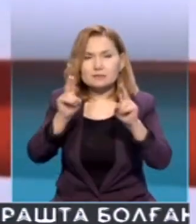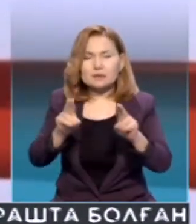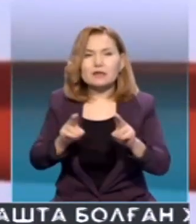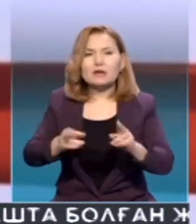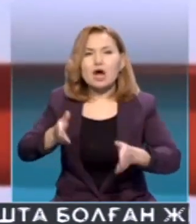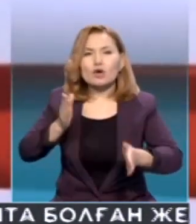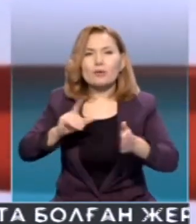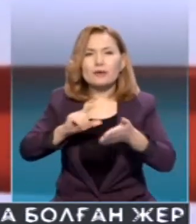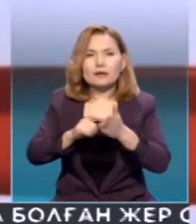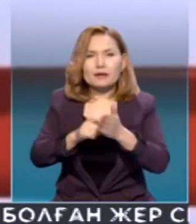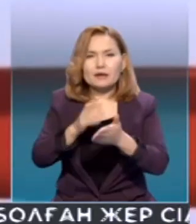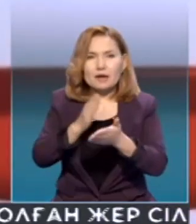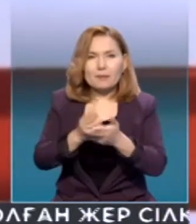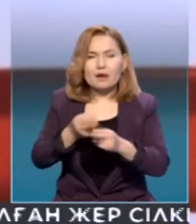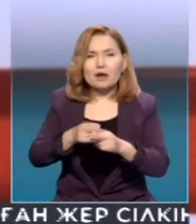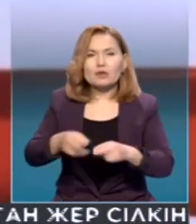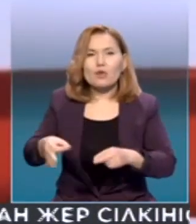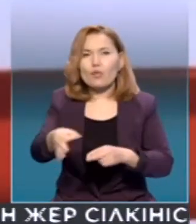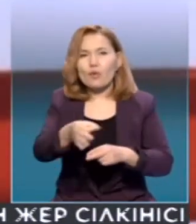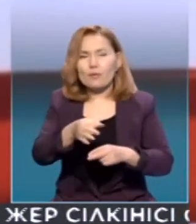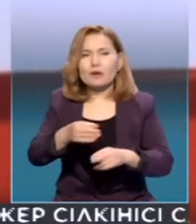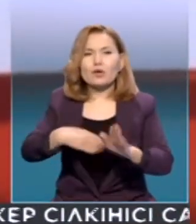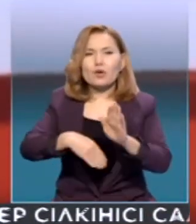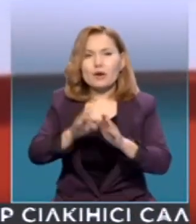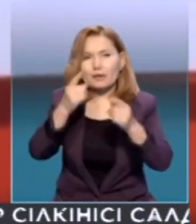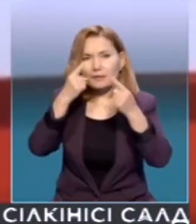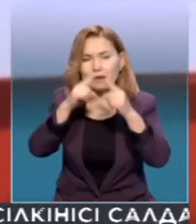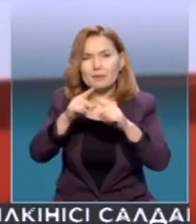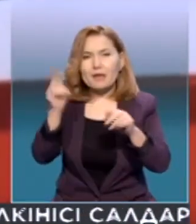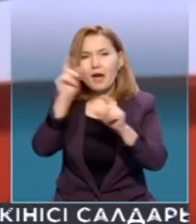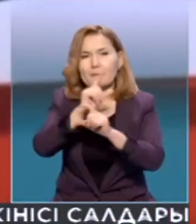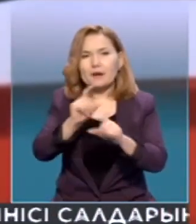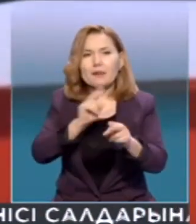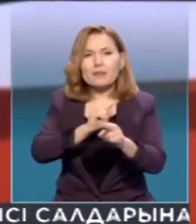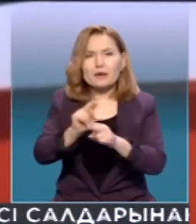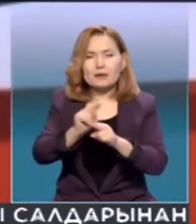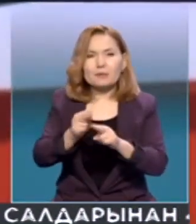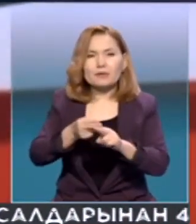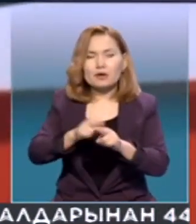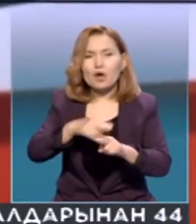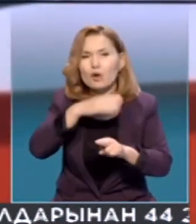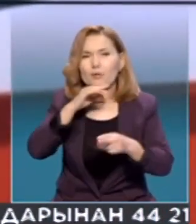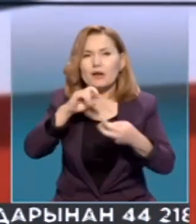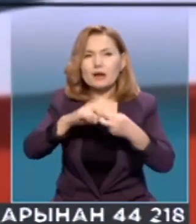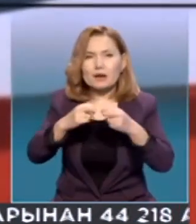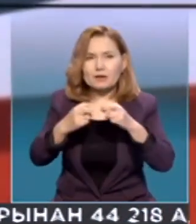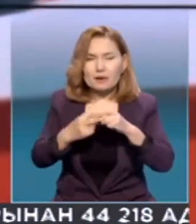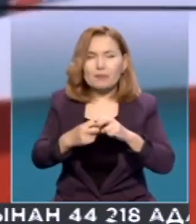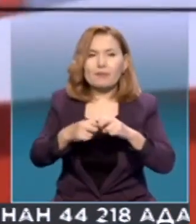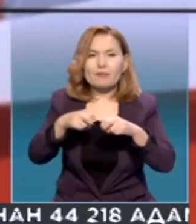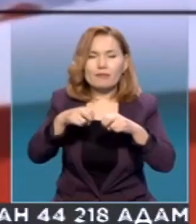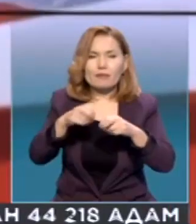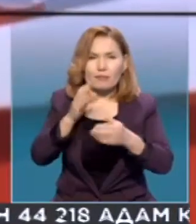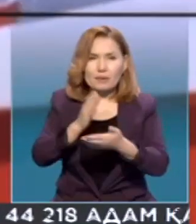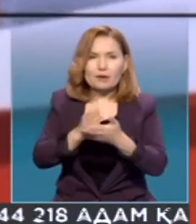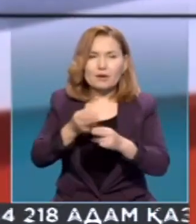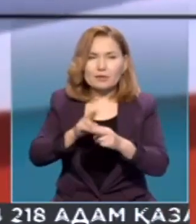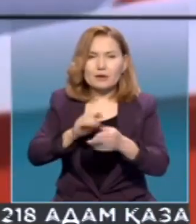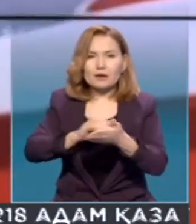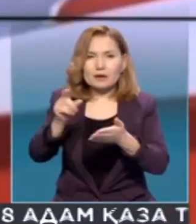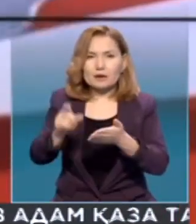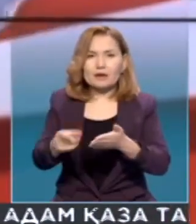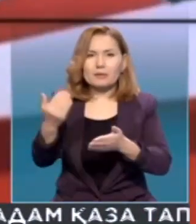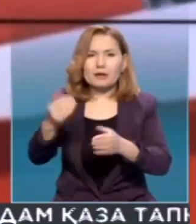техникасы кабинеті де бар. Алайда облыс бойынша ең озық технология мен білім беретін мектепте шешімін күткен мәселелер де жоқ емес.